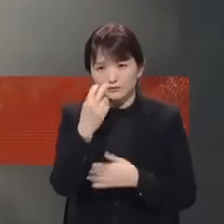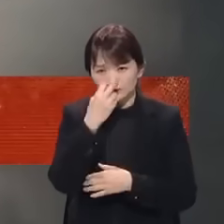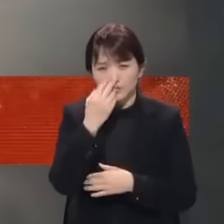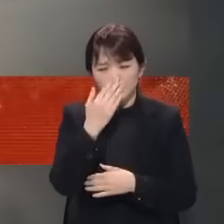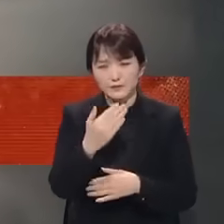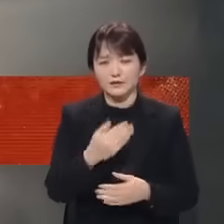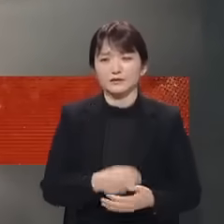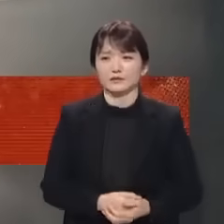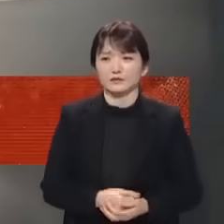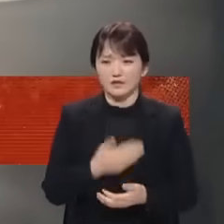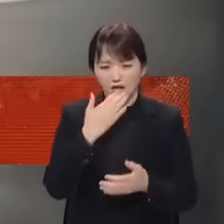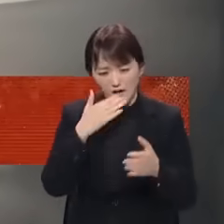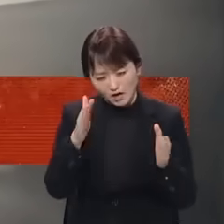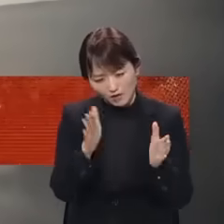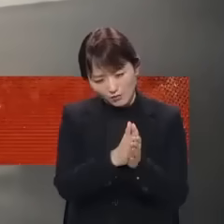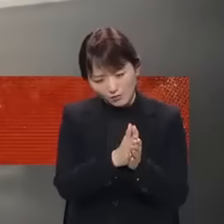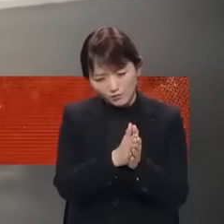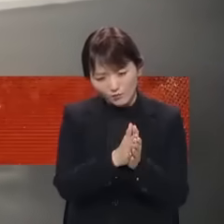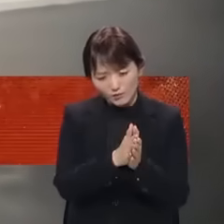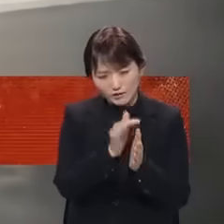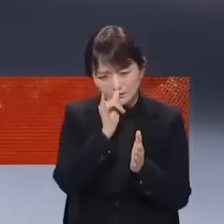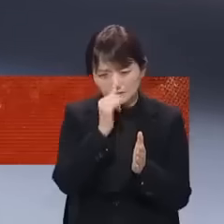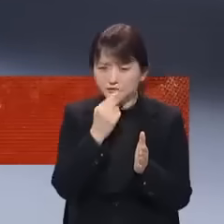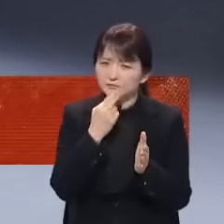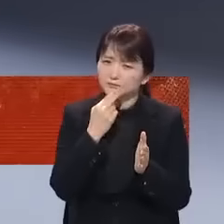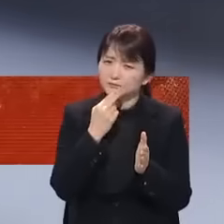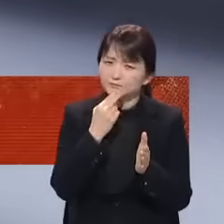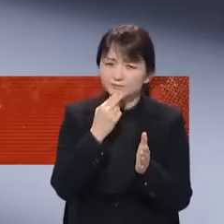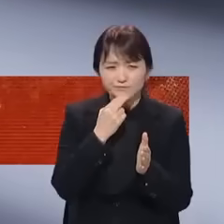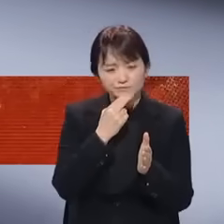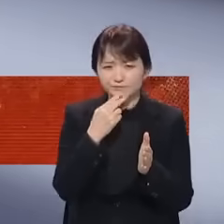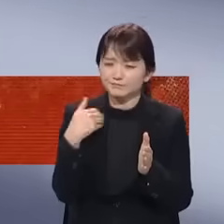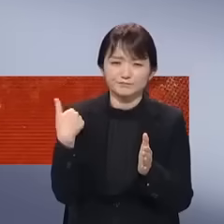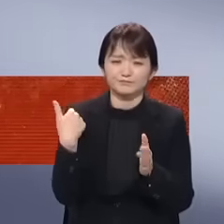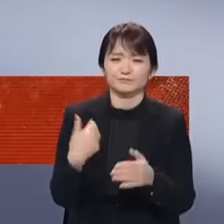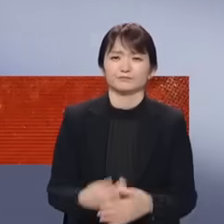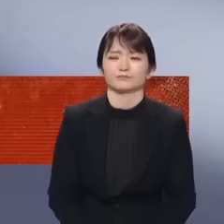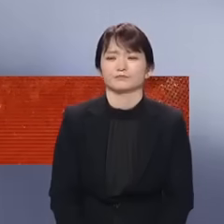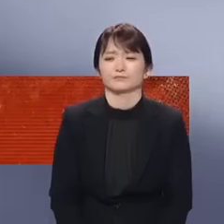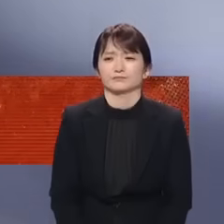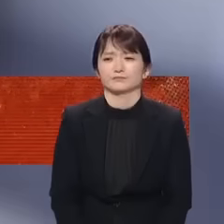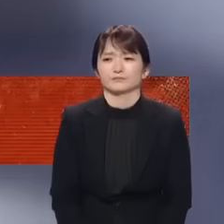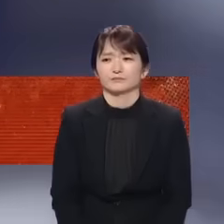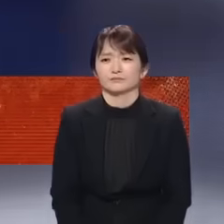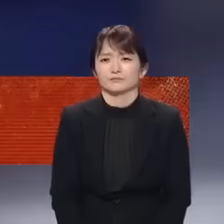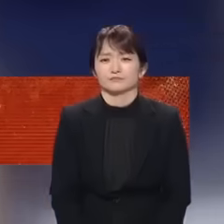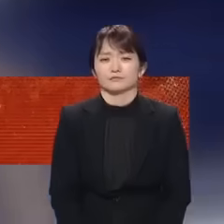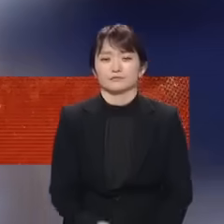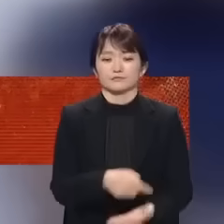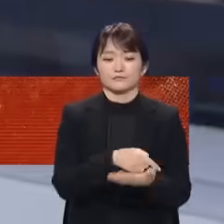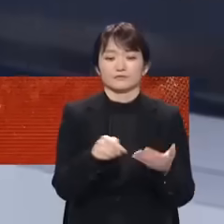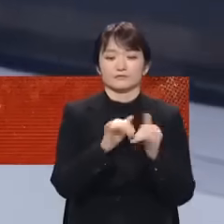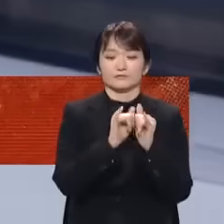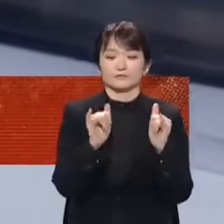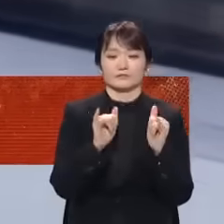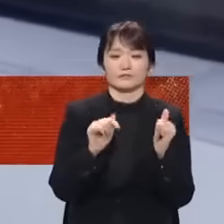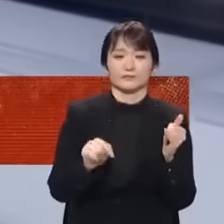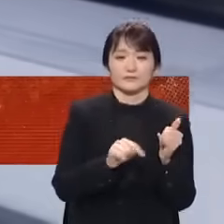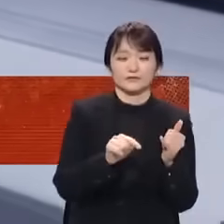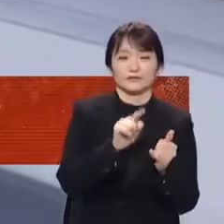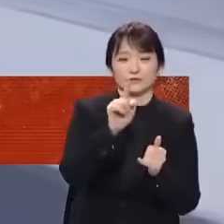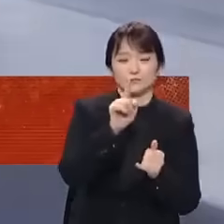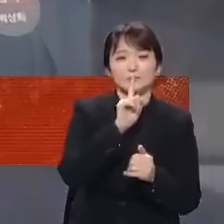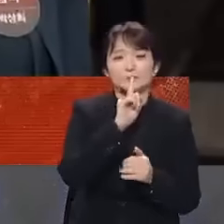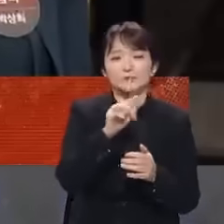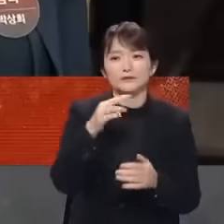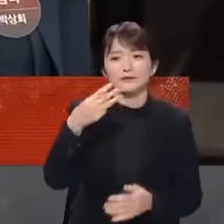공범이 있을지는 좀 의문이긴 하네요. 자, 아까 교수님, 피해자분 중에 한 분이 이제 리플리 증후군이라는